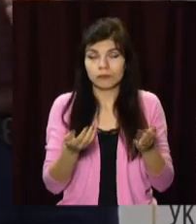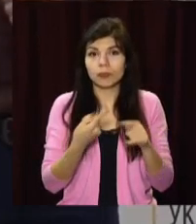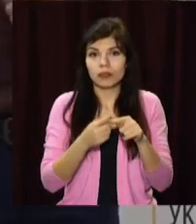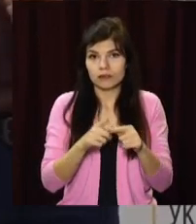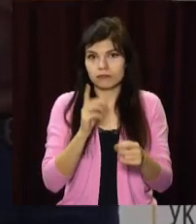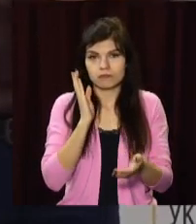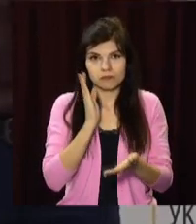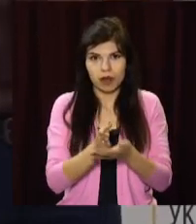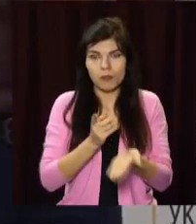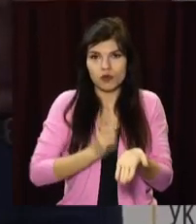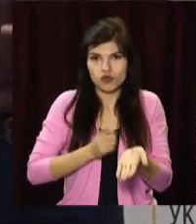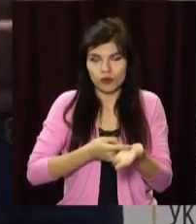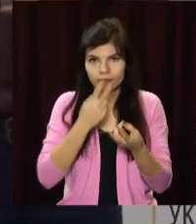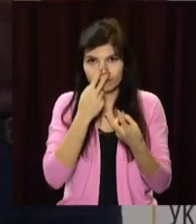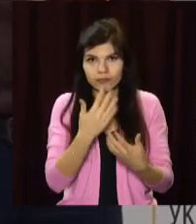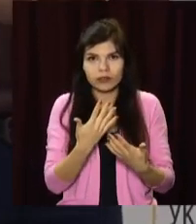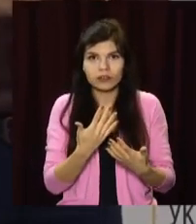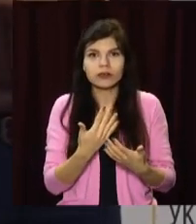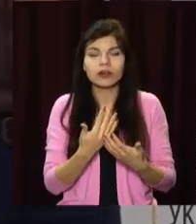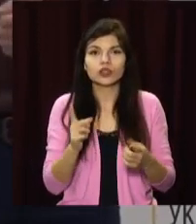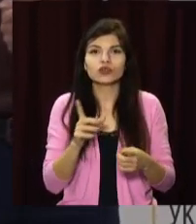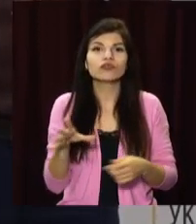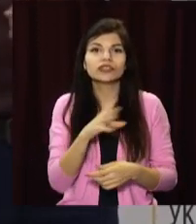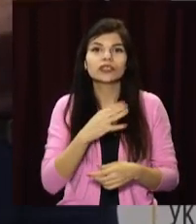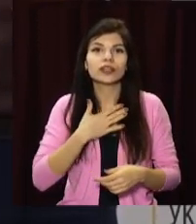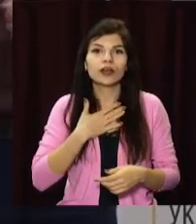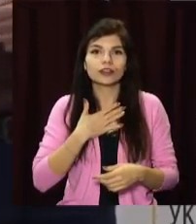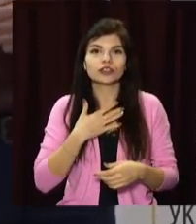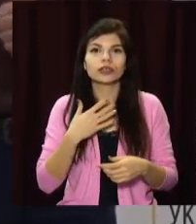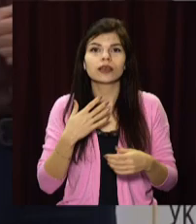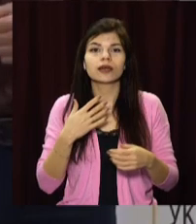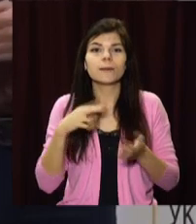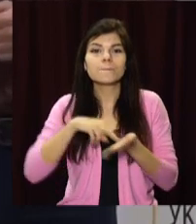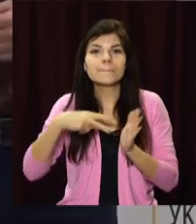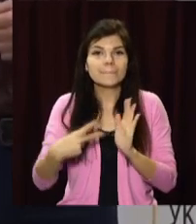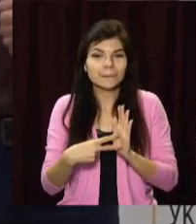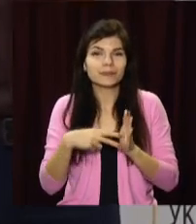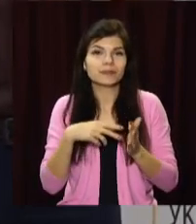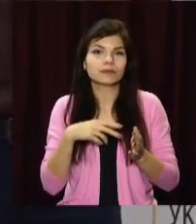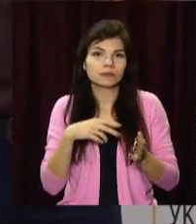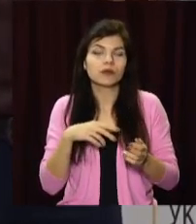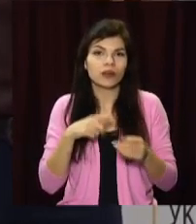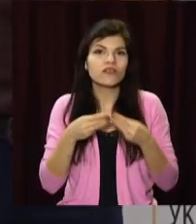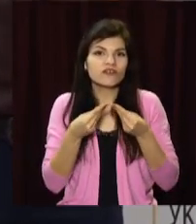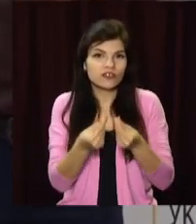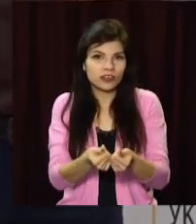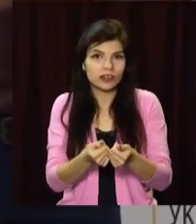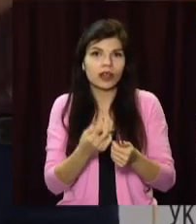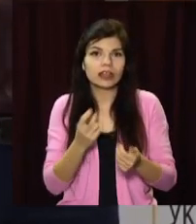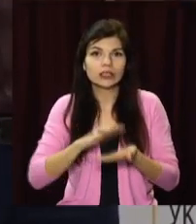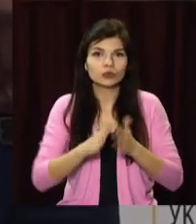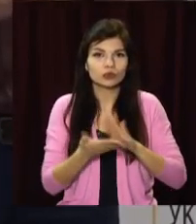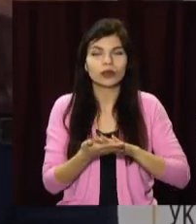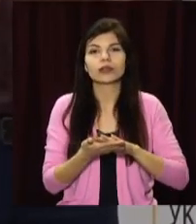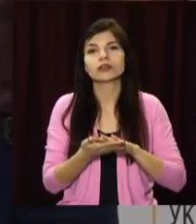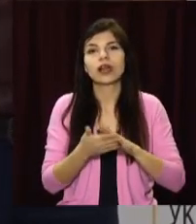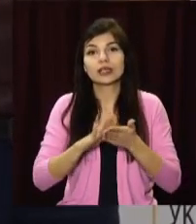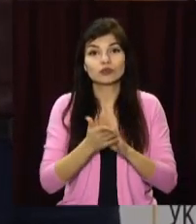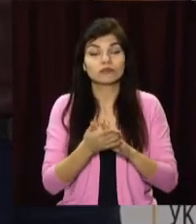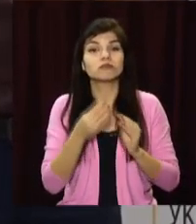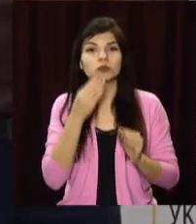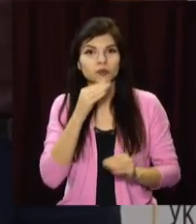це прямий доказ того, що вся наша стратегія, вона впливає на ситуацію,